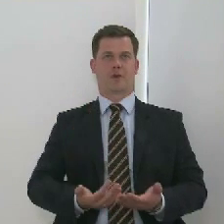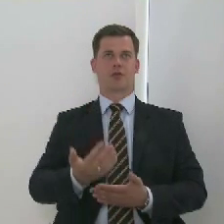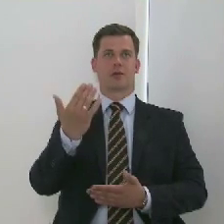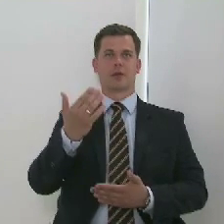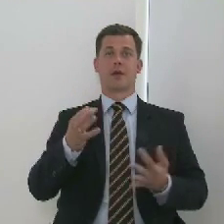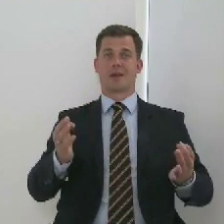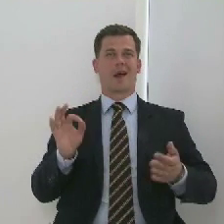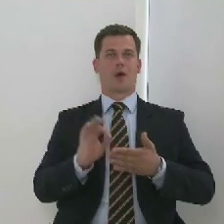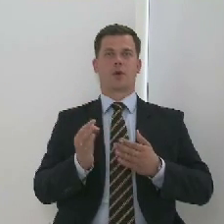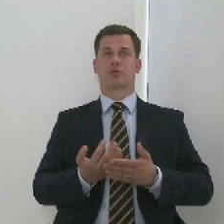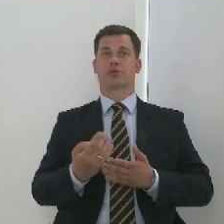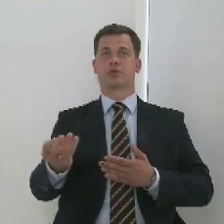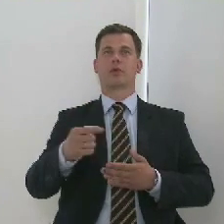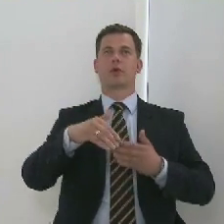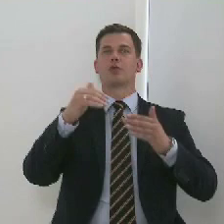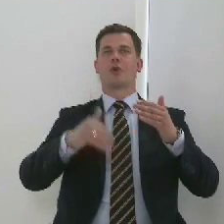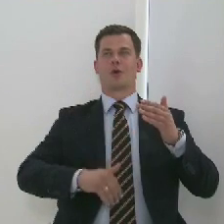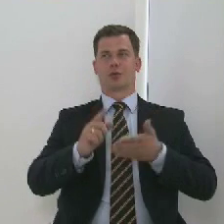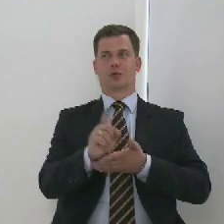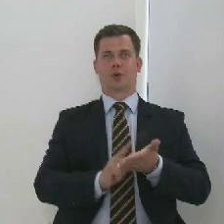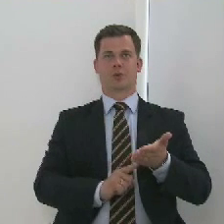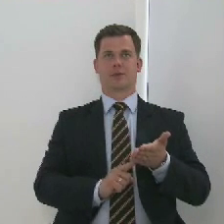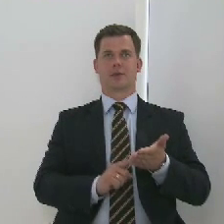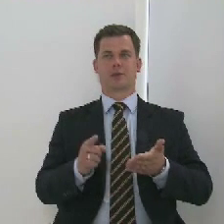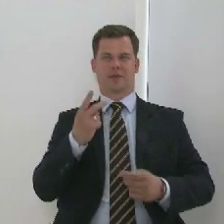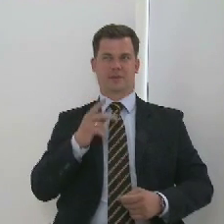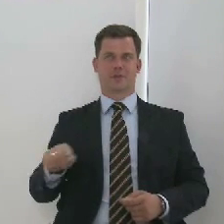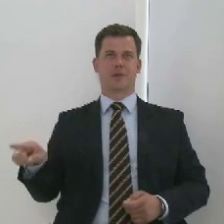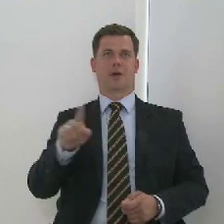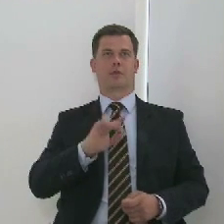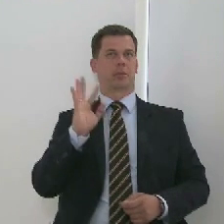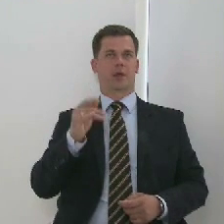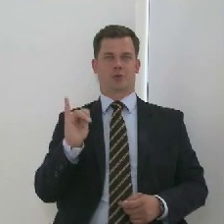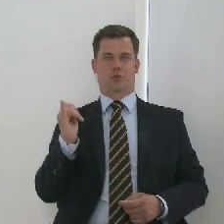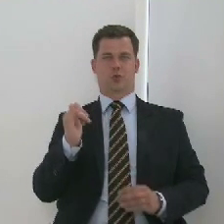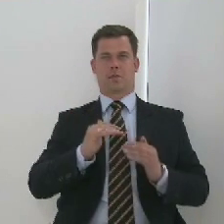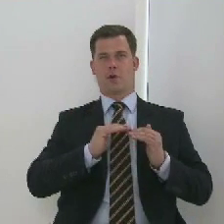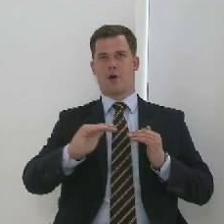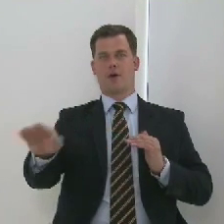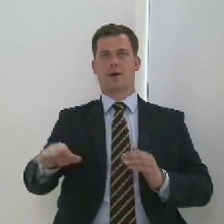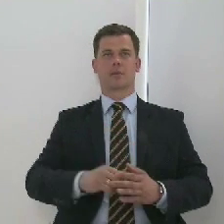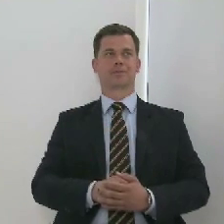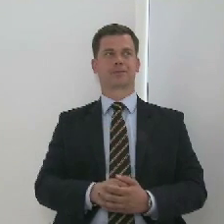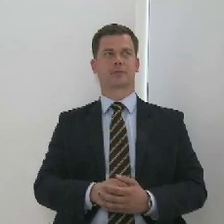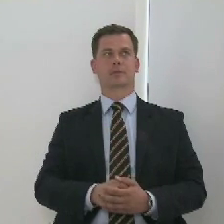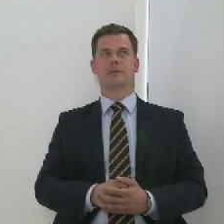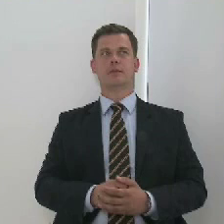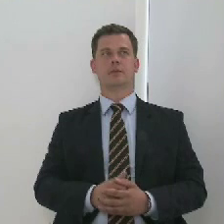Teraz kwitnie głównie w Dolnośląskim, więc pewnie Państwo mieli okazję widzieć przepiękne żółte pola. Natomiast